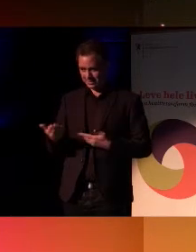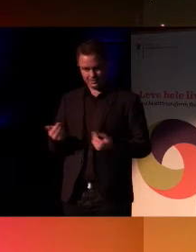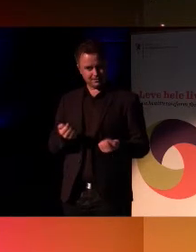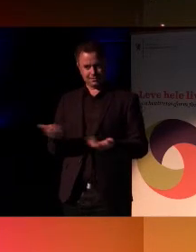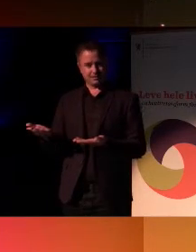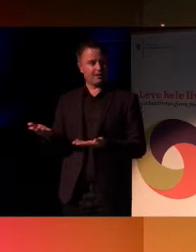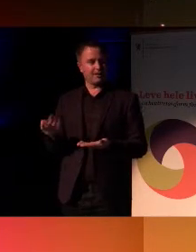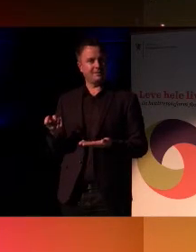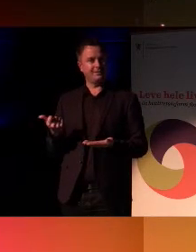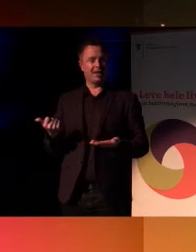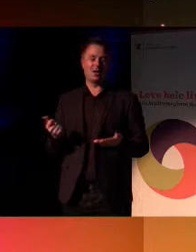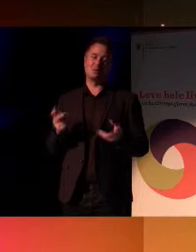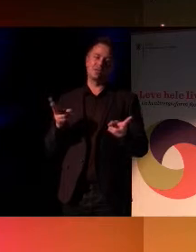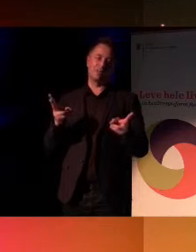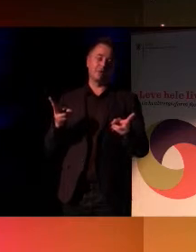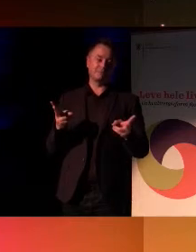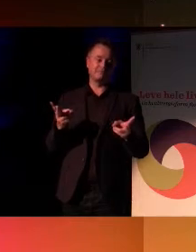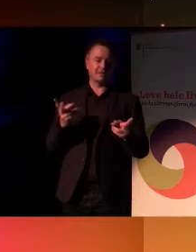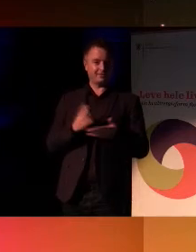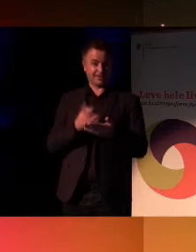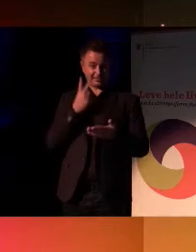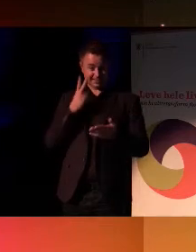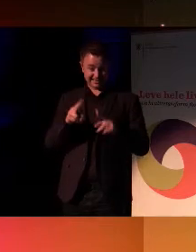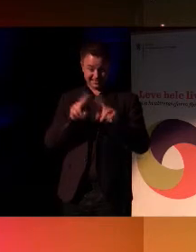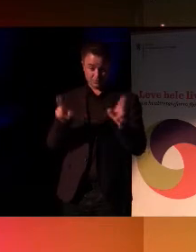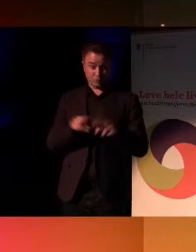internasjonale undersøkelser.